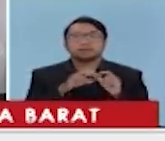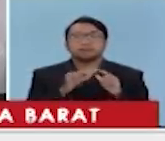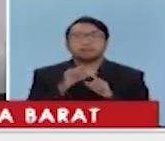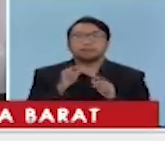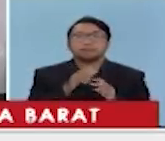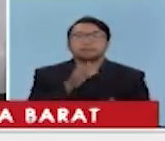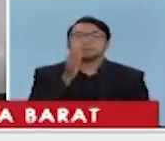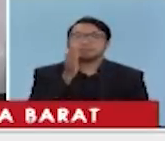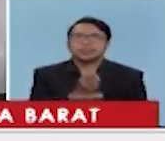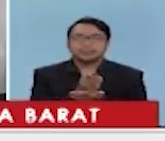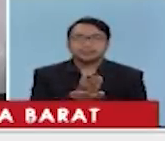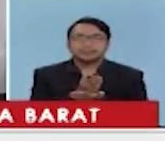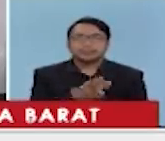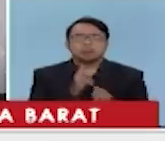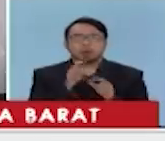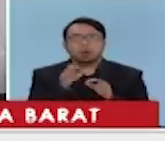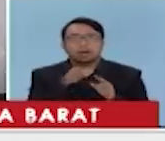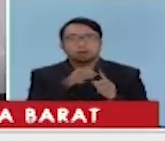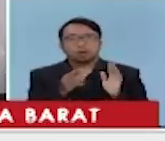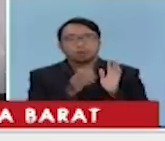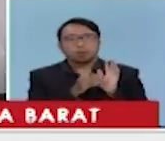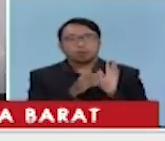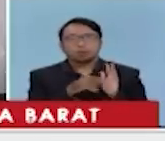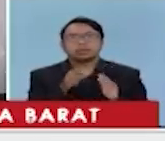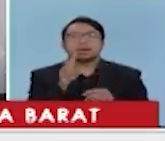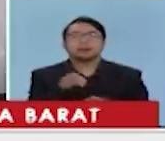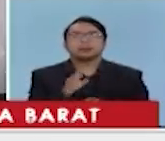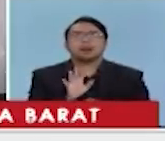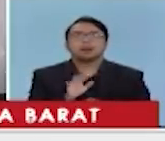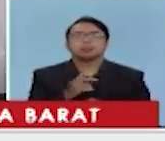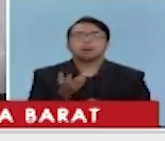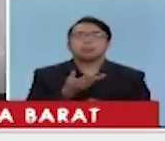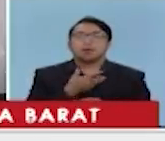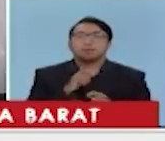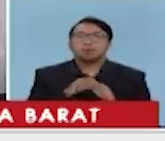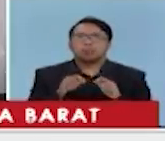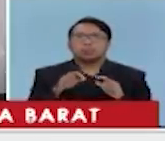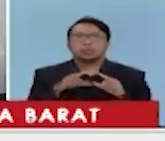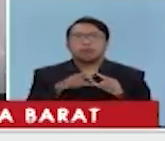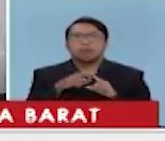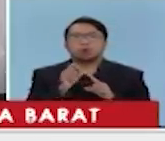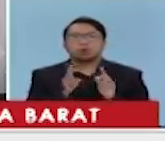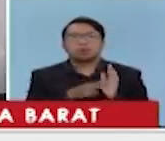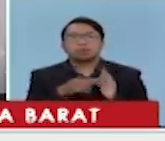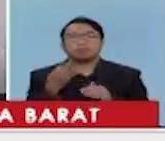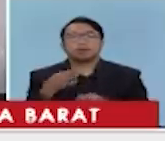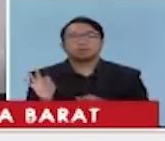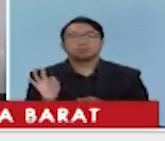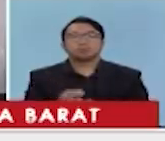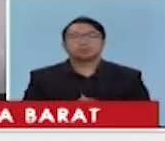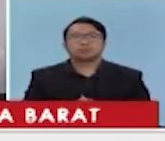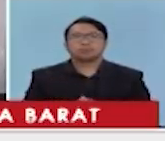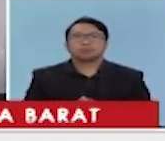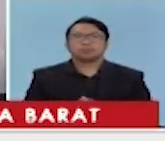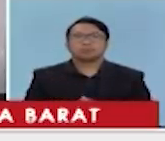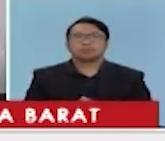tidak bisa memproduksi lagi. Atau dia nanti akan membuat akun baru. Paling tidak untuk meminimalisir perbuatan yang akan datang. Baik, baik. Kita